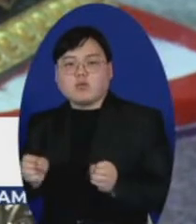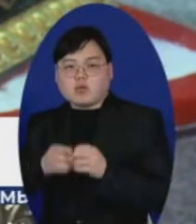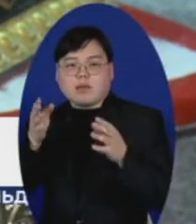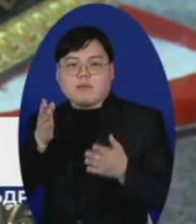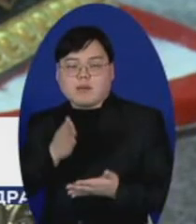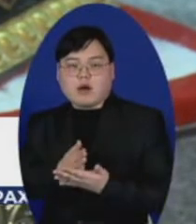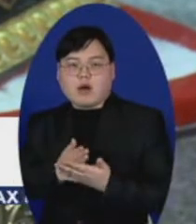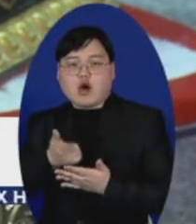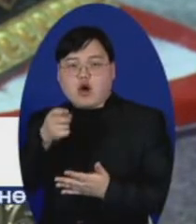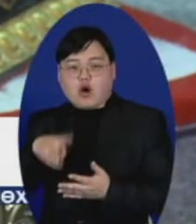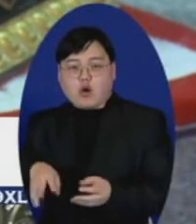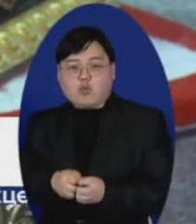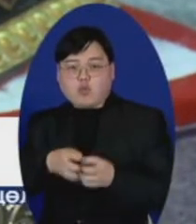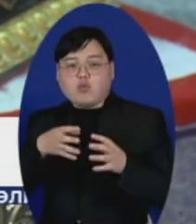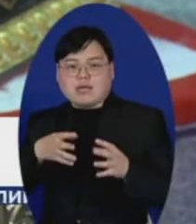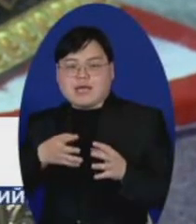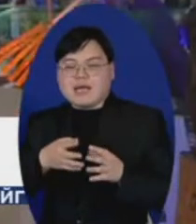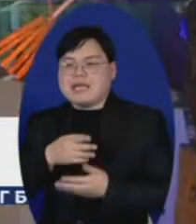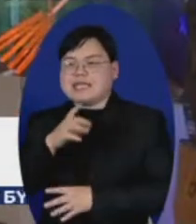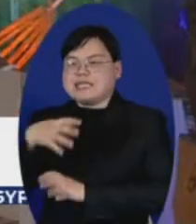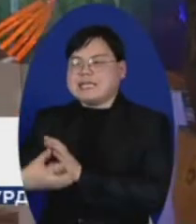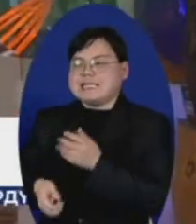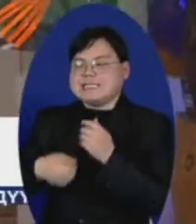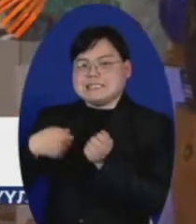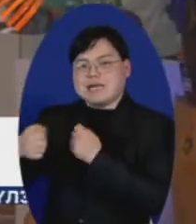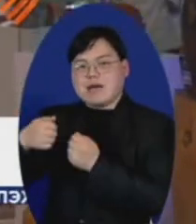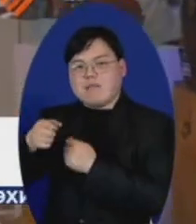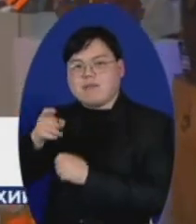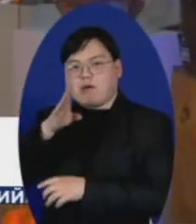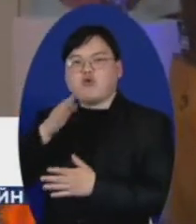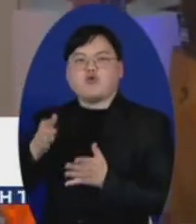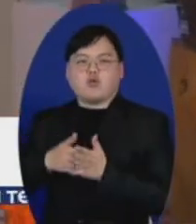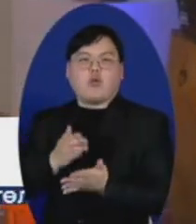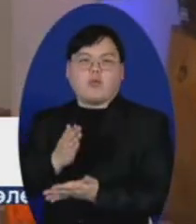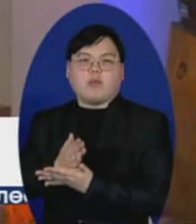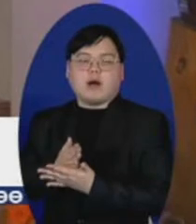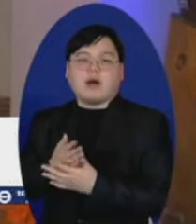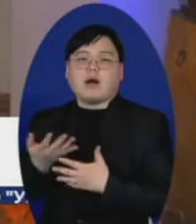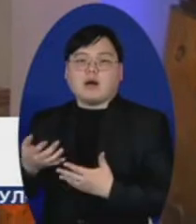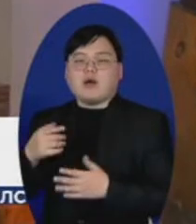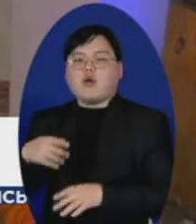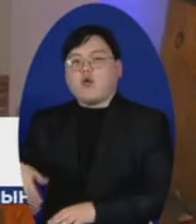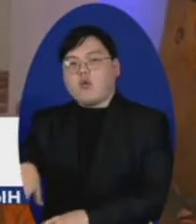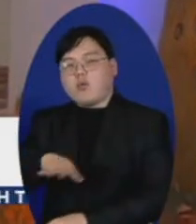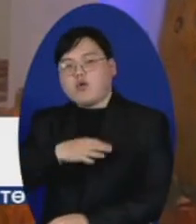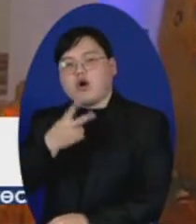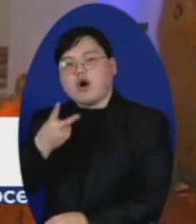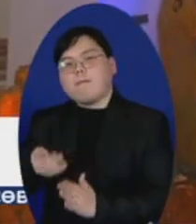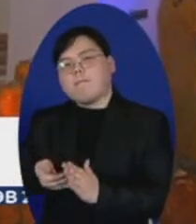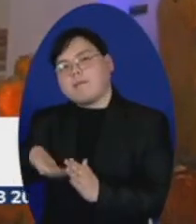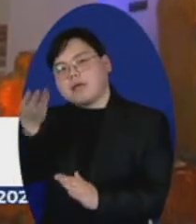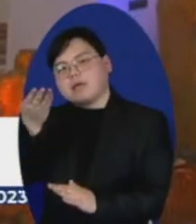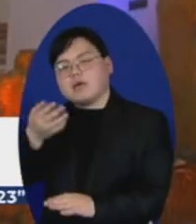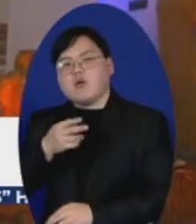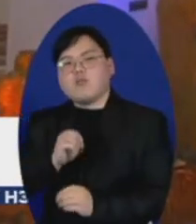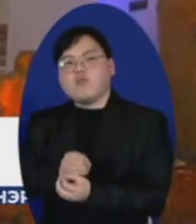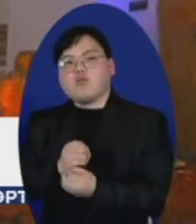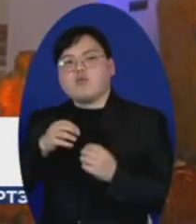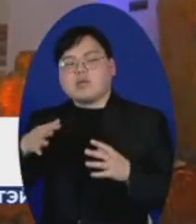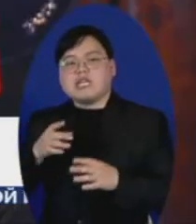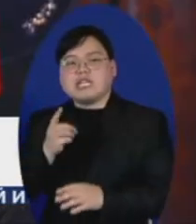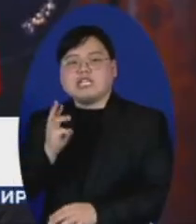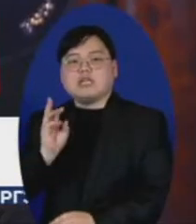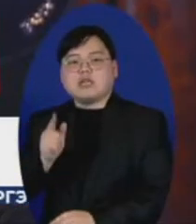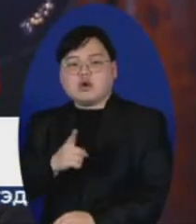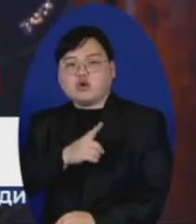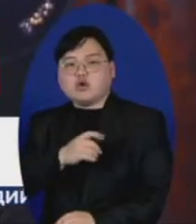Гагцхүү бүтээлийг бүтээгдэхүүн болгож дэлхийн зах зээлд гаргахтаа очир дутагдaltaй. Иймд энд байгаа нийт 2000 гаруй бүтээлээс шилдэг 100